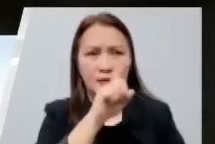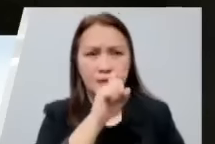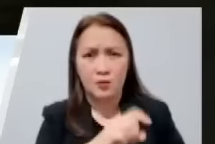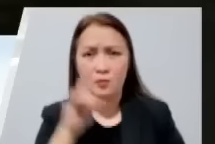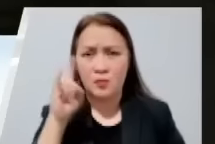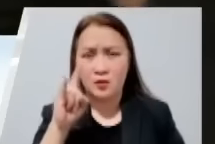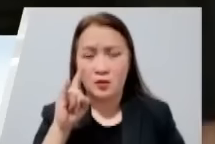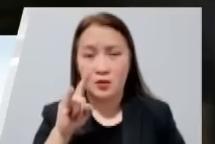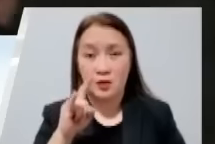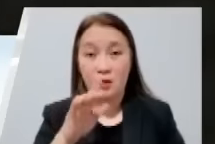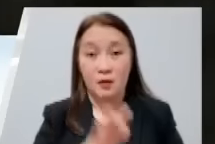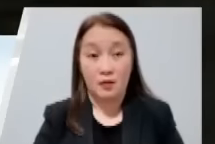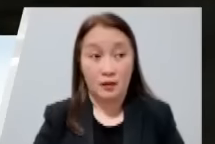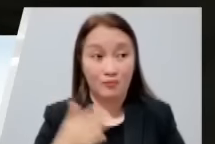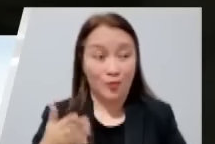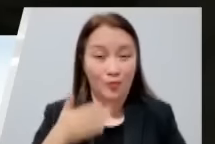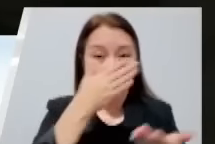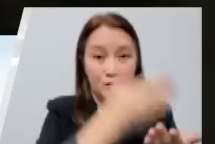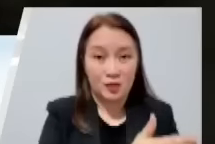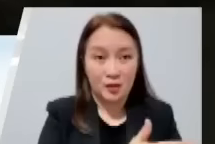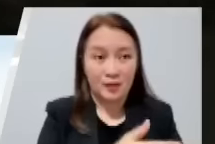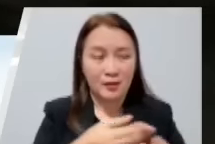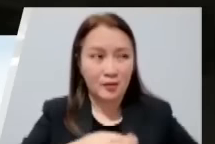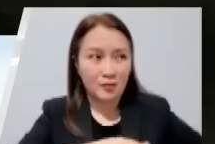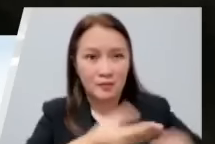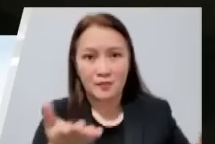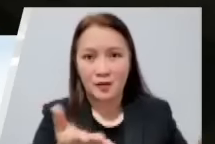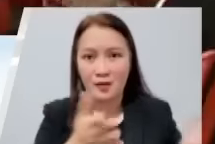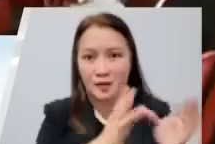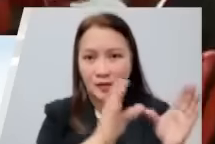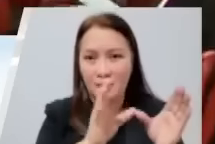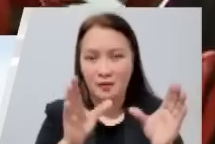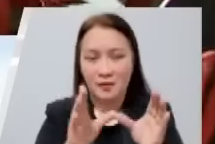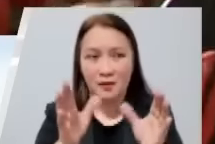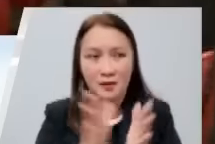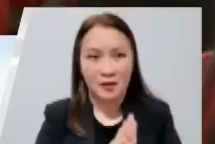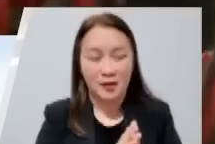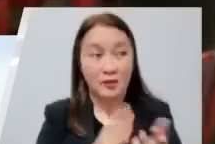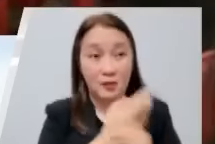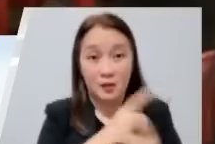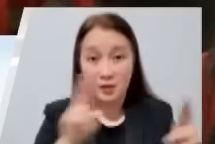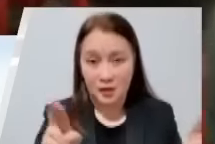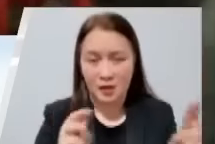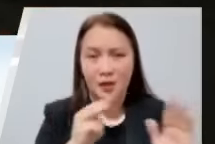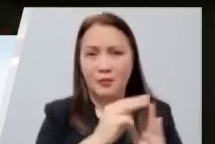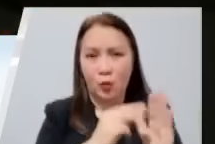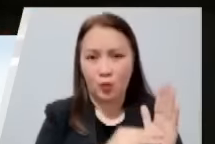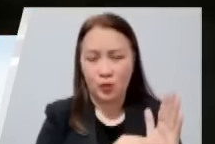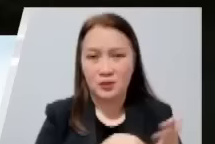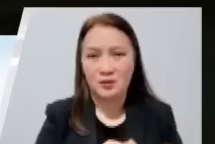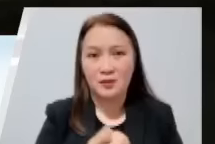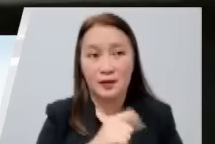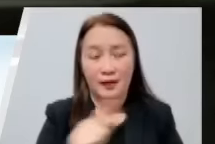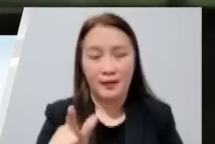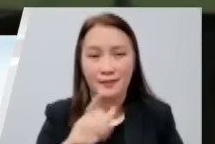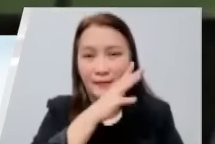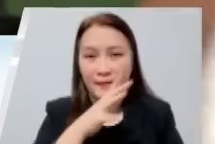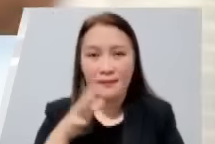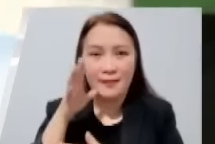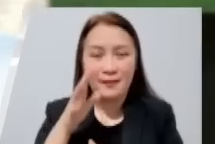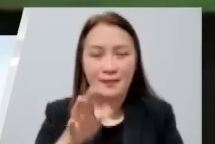sa pamamahagi ng Certificates of Condonation and Release Mortgage sa mga agrarian reform beneficiaries sa Lucena City,